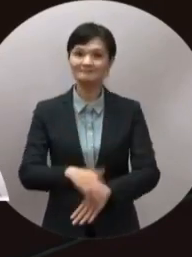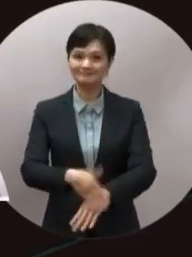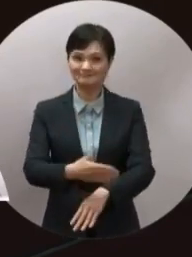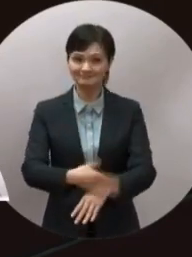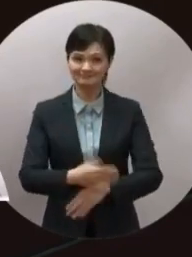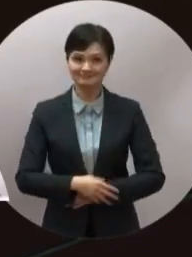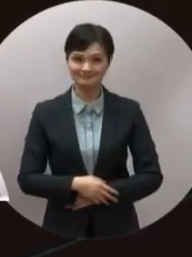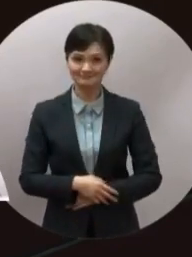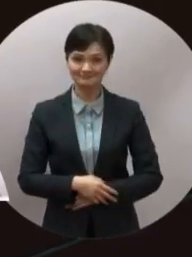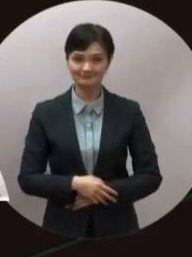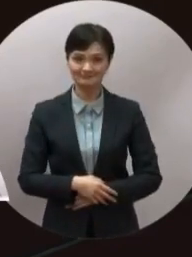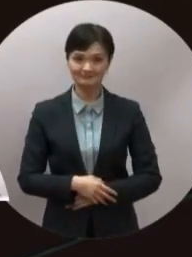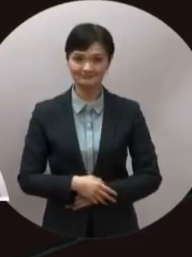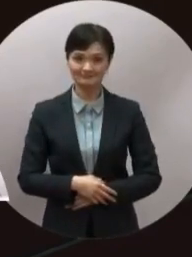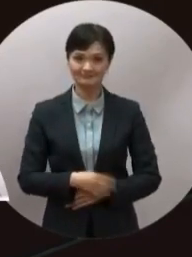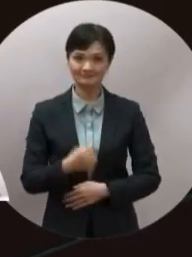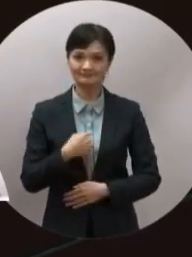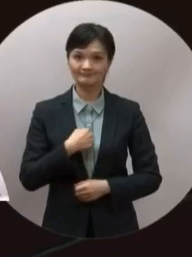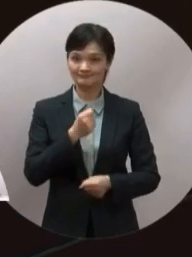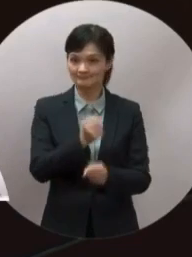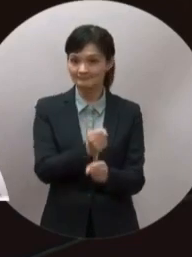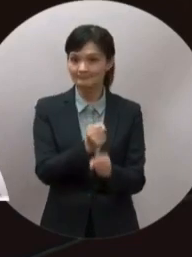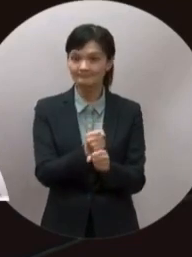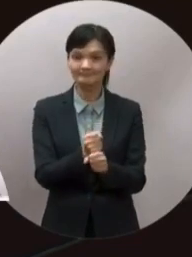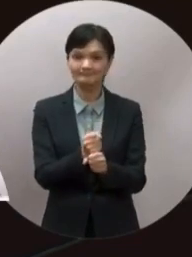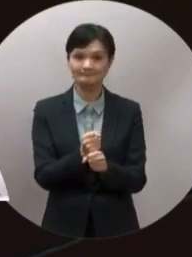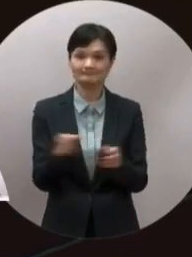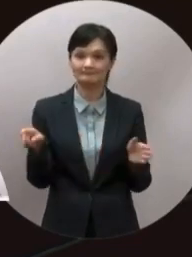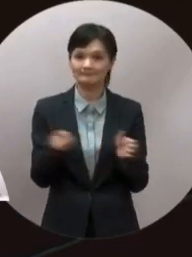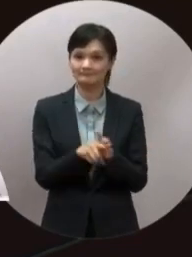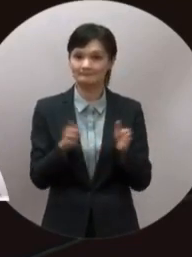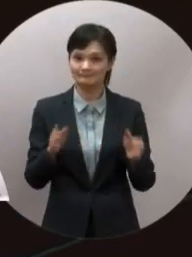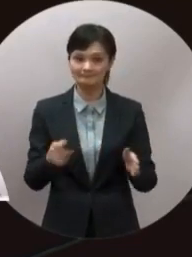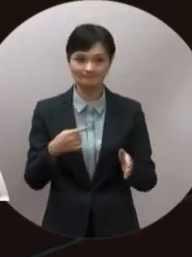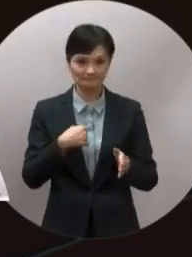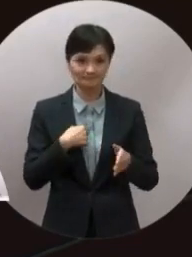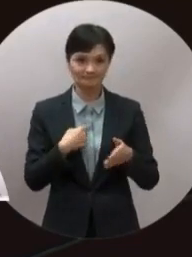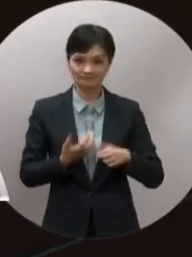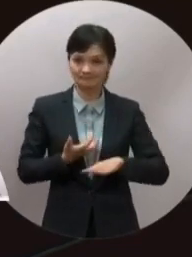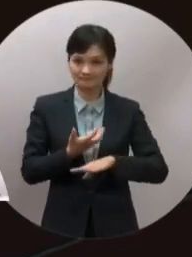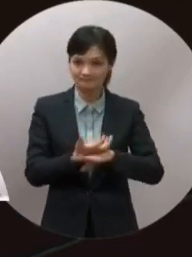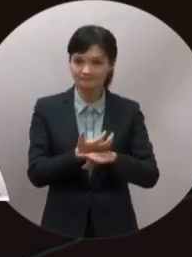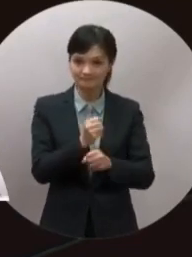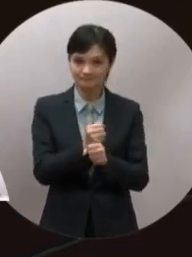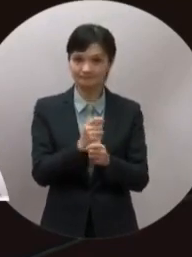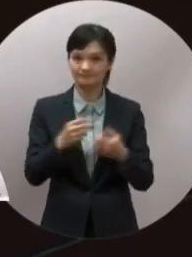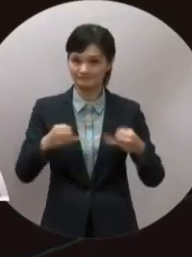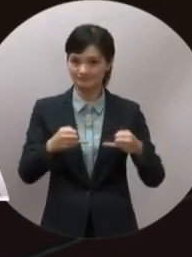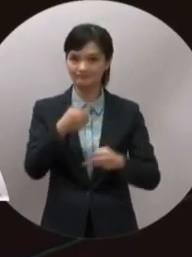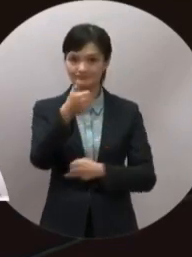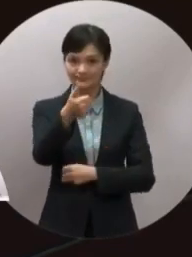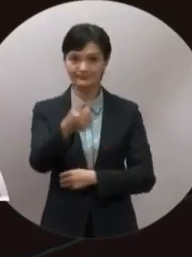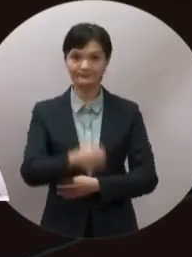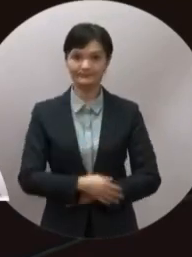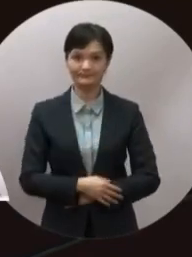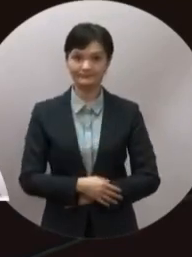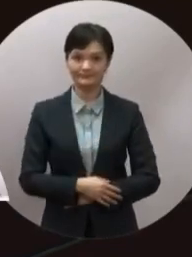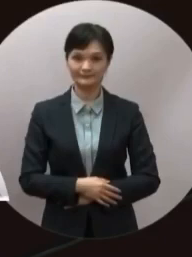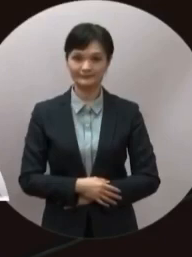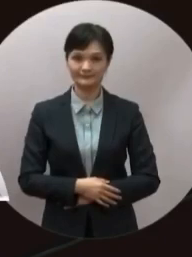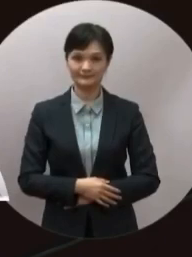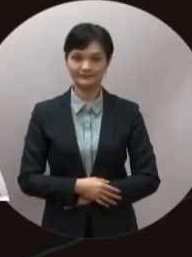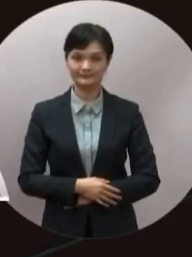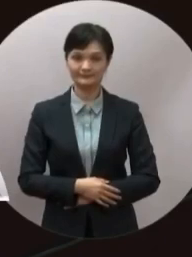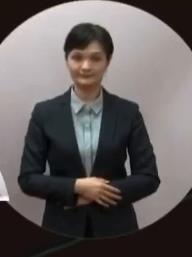上有这个机会，公民好修行，做出好成绩，也可以是